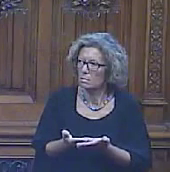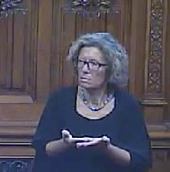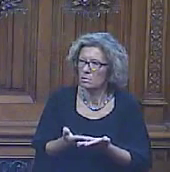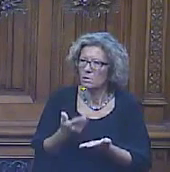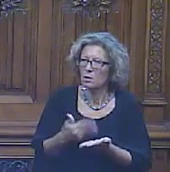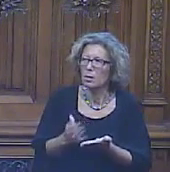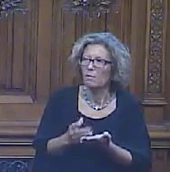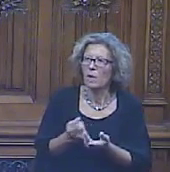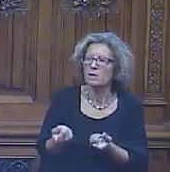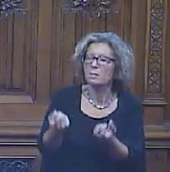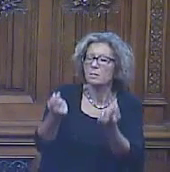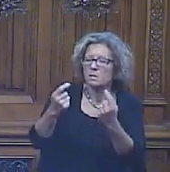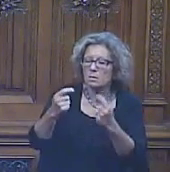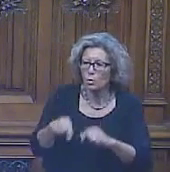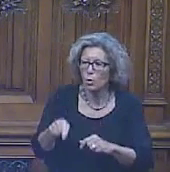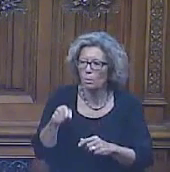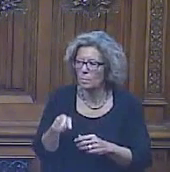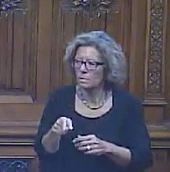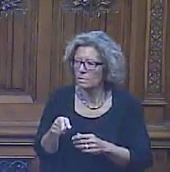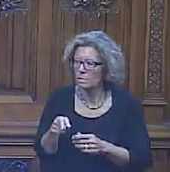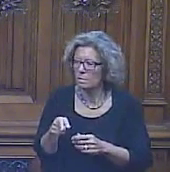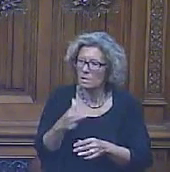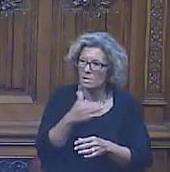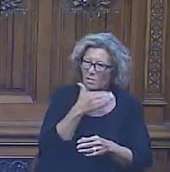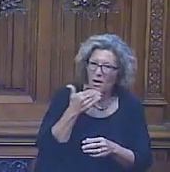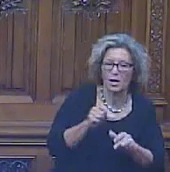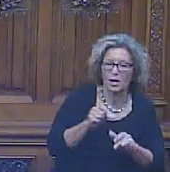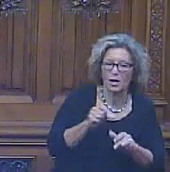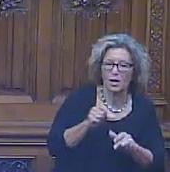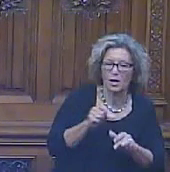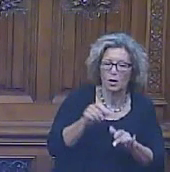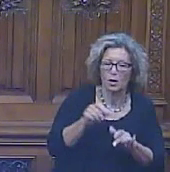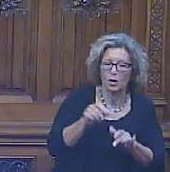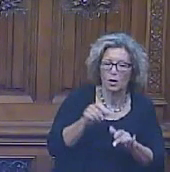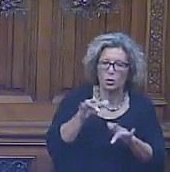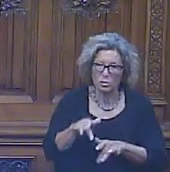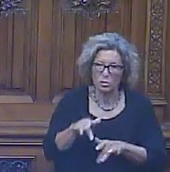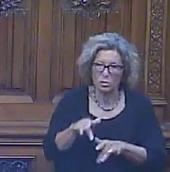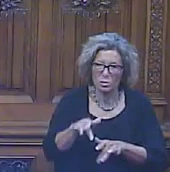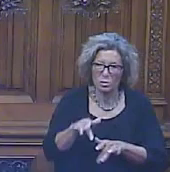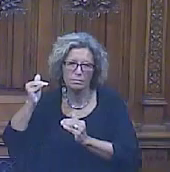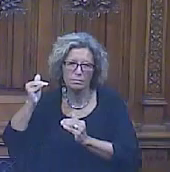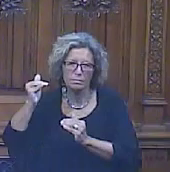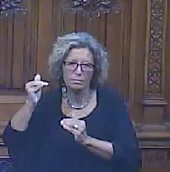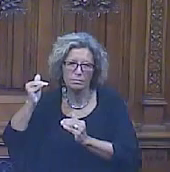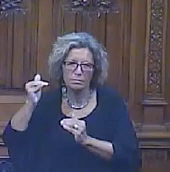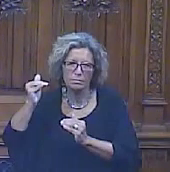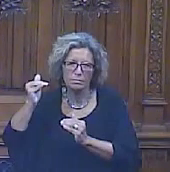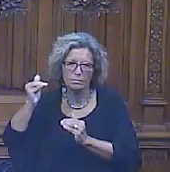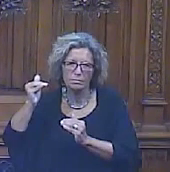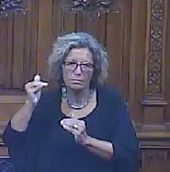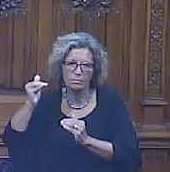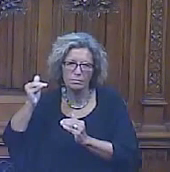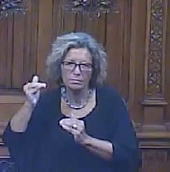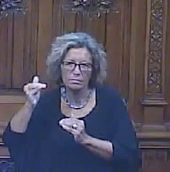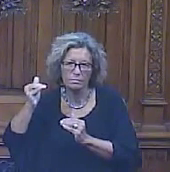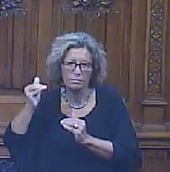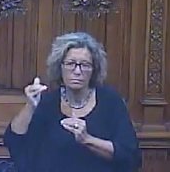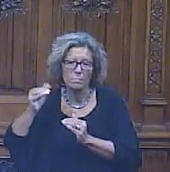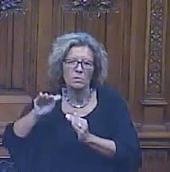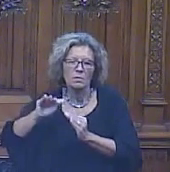vor dem, was auf uns zukommt, weil so viel in Bewegung ist. Es mag sein, dass das irgendwann überwiegt und